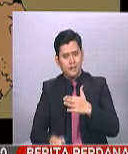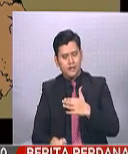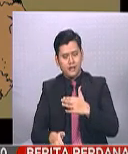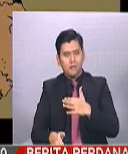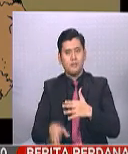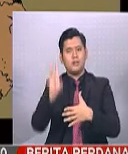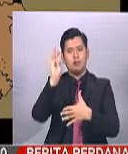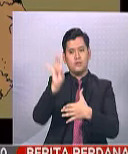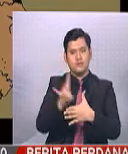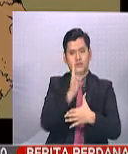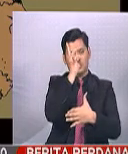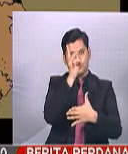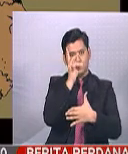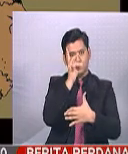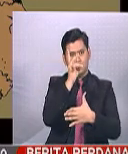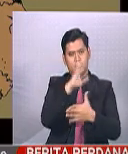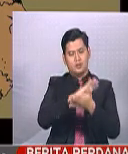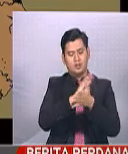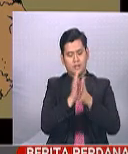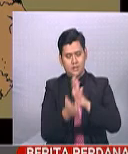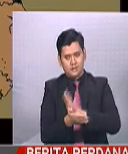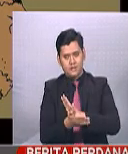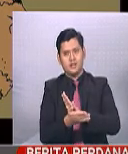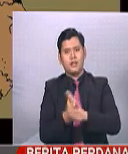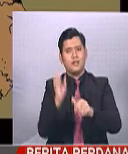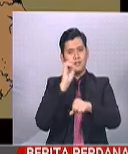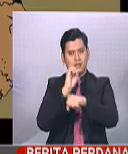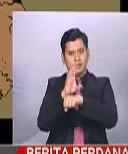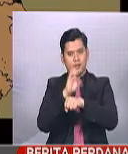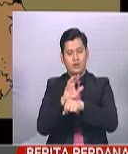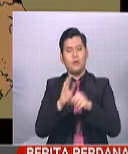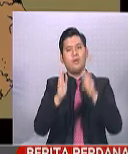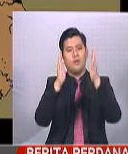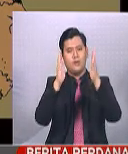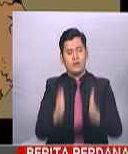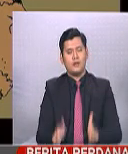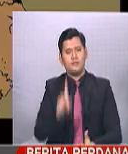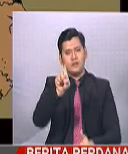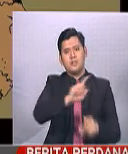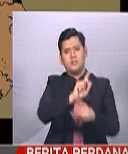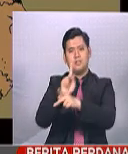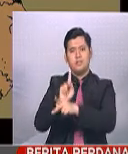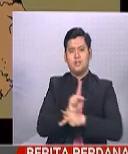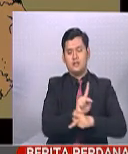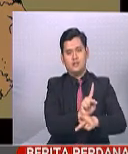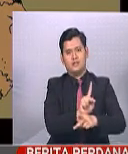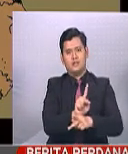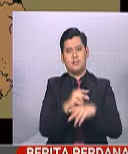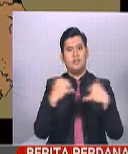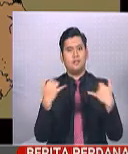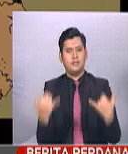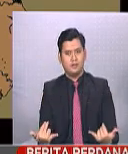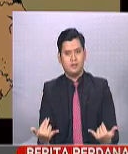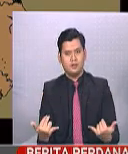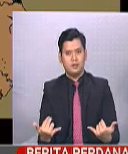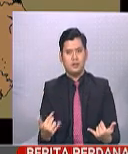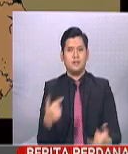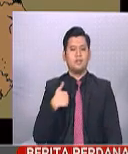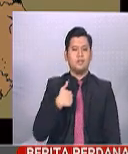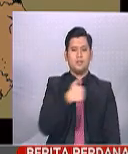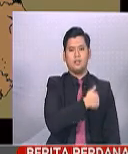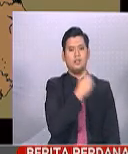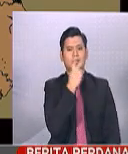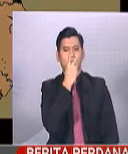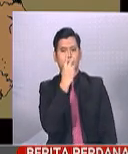Jun 2020 Subhana itu emisi menasehatkan penduduk awam agar sentiasa bahwa spidol pada ketika ini susu kita perhatikan